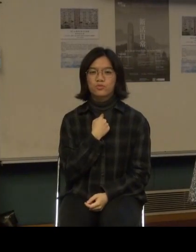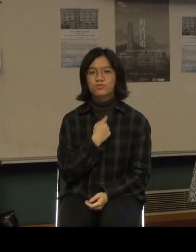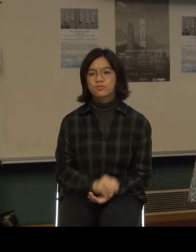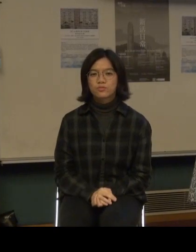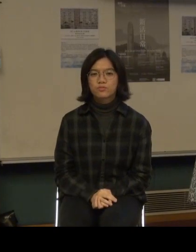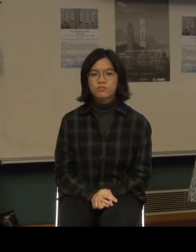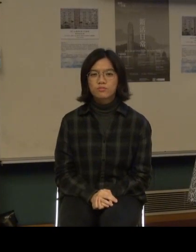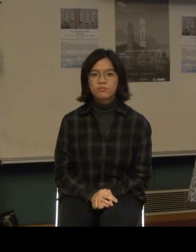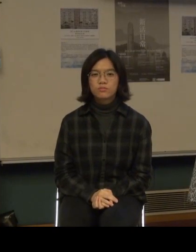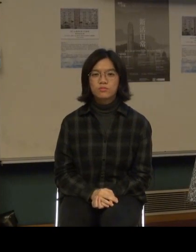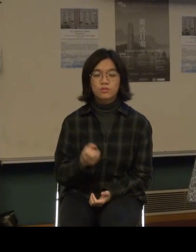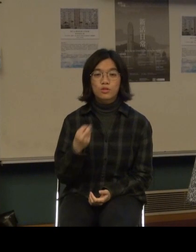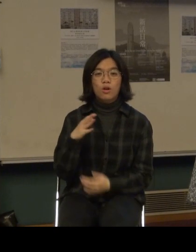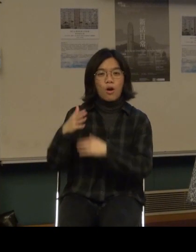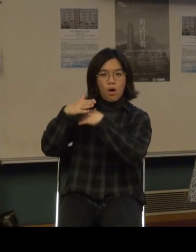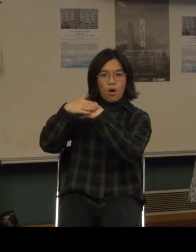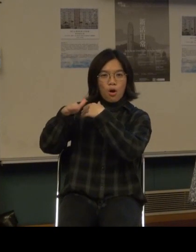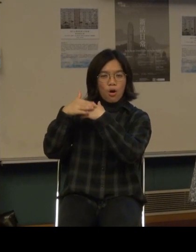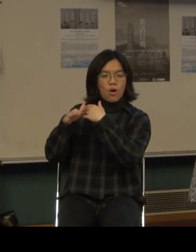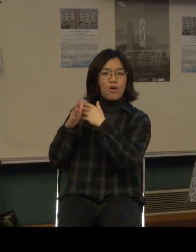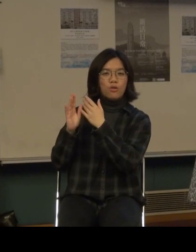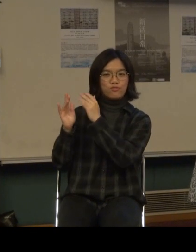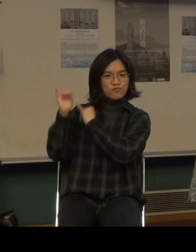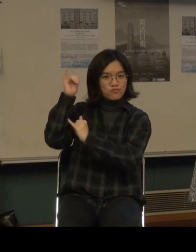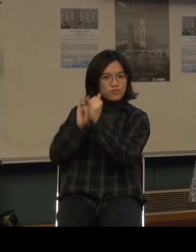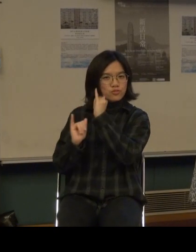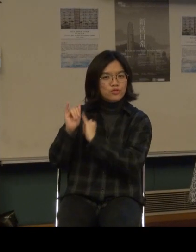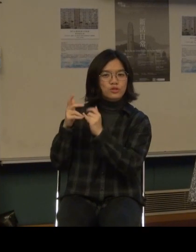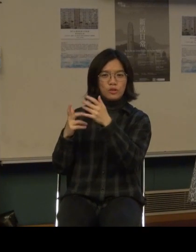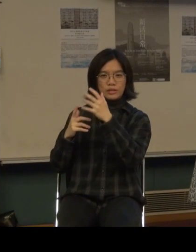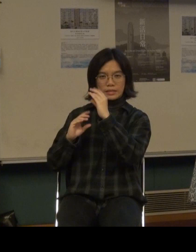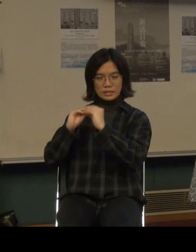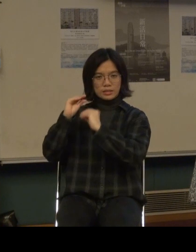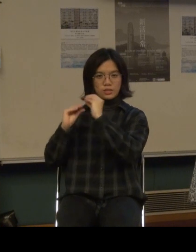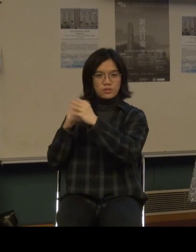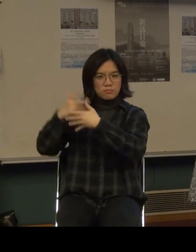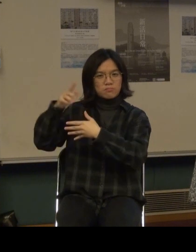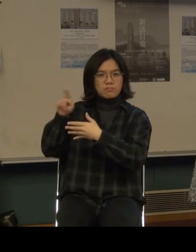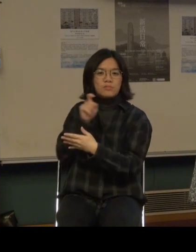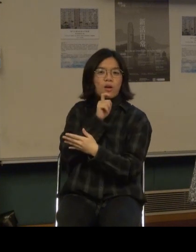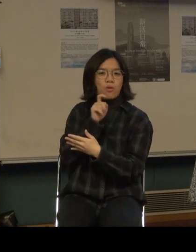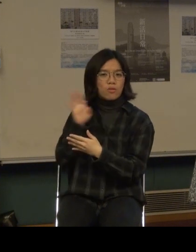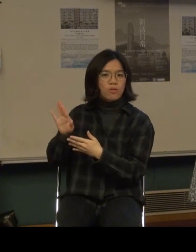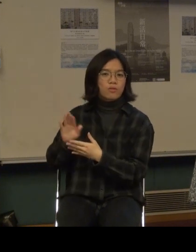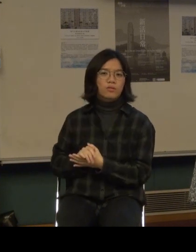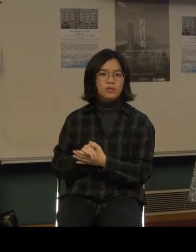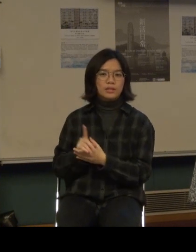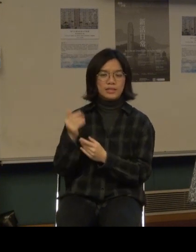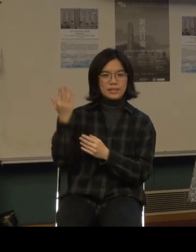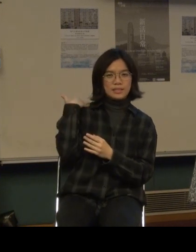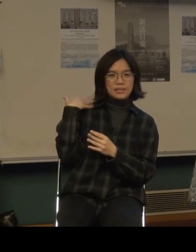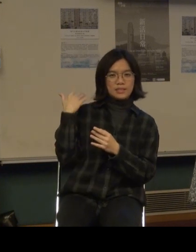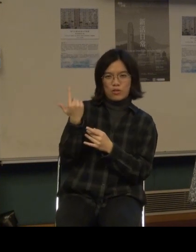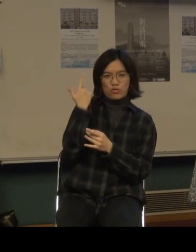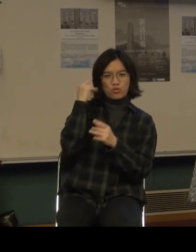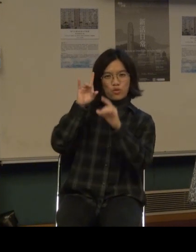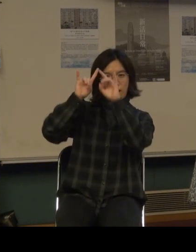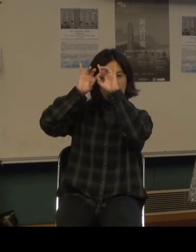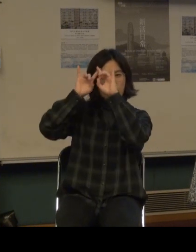有一啲嘅傳統嘅建築嘅構件咧，係佢一直會沿用嘅。由古希臘時代佢哋喺發明咗唔同嘅柱